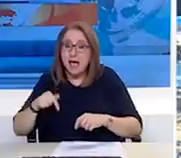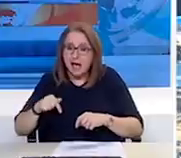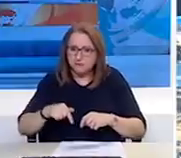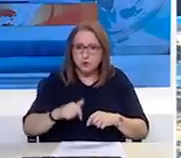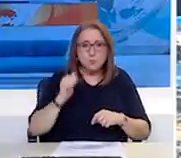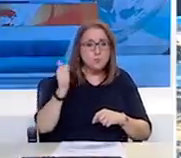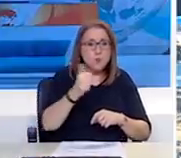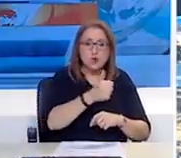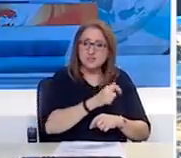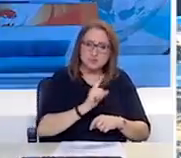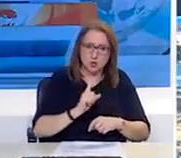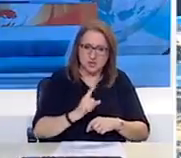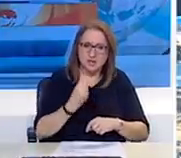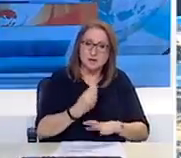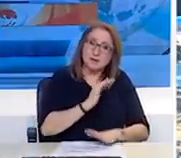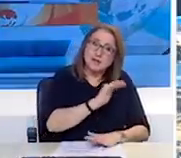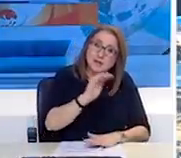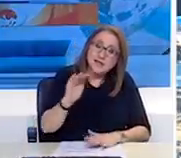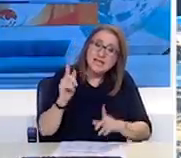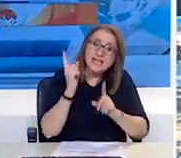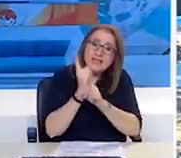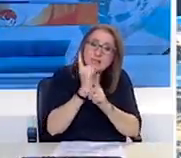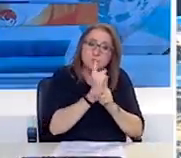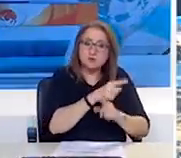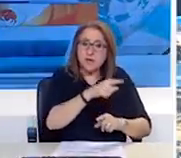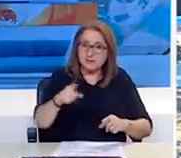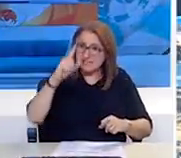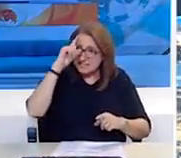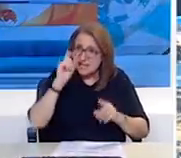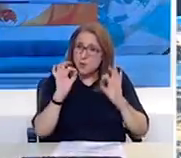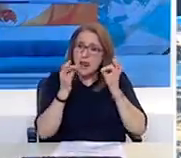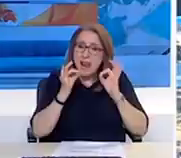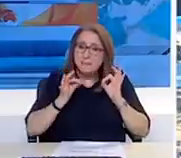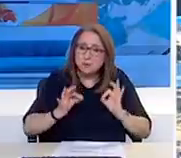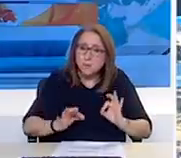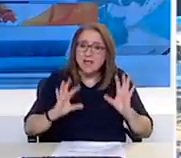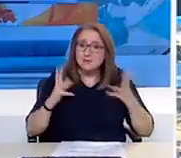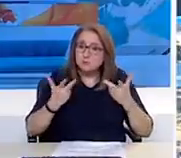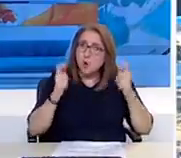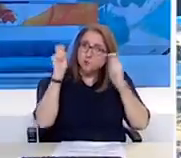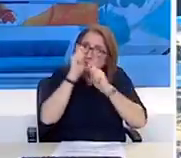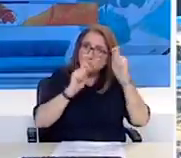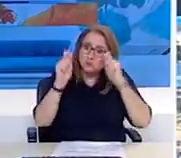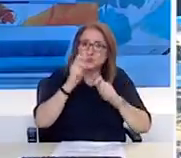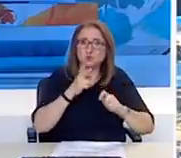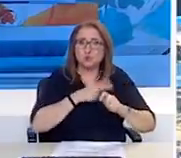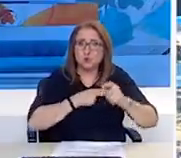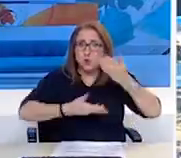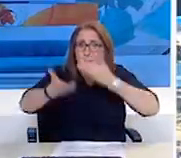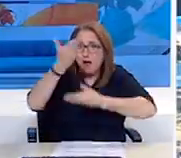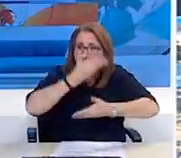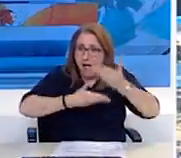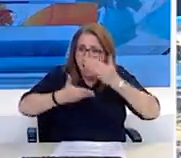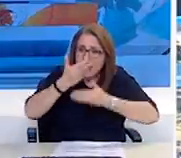θέματα, που ασχολούνται ειδικά για αυτά τα θέματα και ξέρουν τις τεχνικές λεπτομέρειες, ώστε να γίνεται σωστά η αλλαγή των φίλτρων